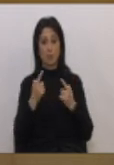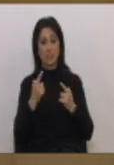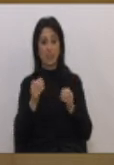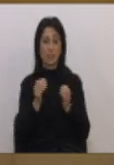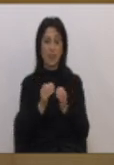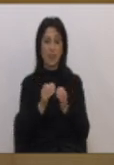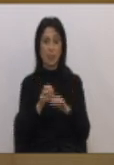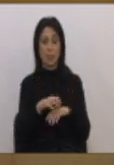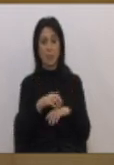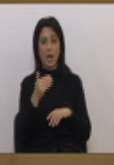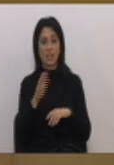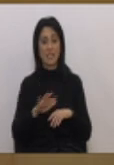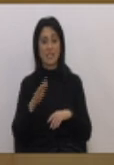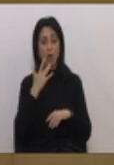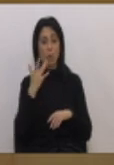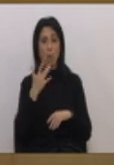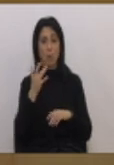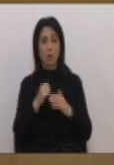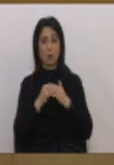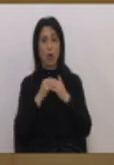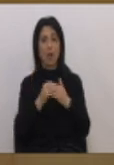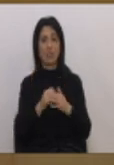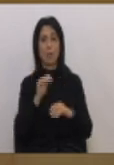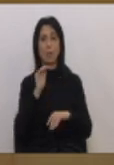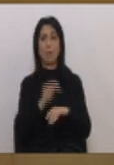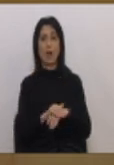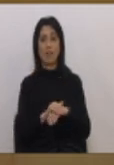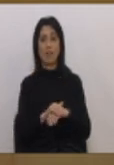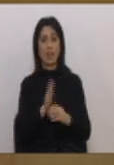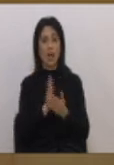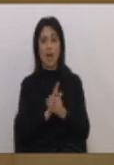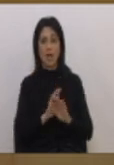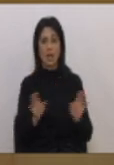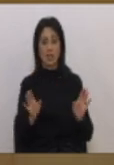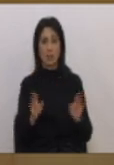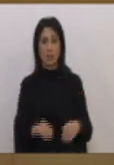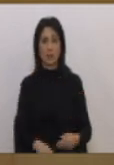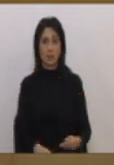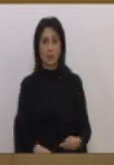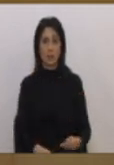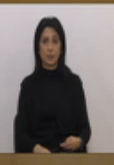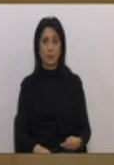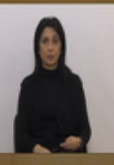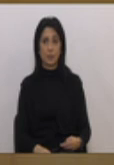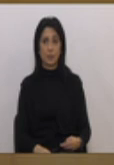tsqvili partiebis sagareo politikuri avtoriteti faktobrivat agar arsebobs.